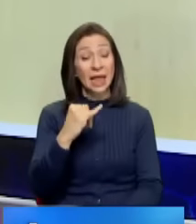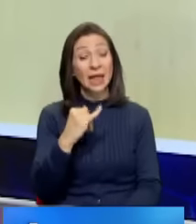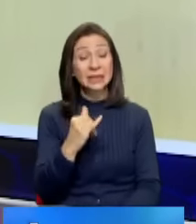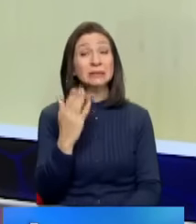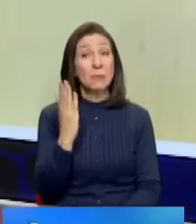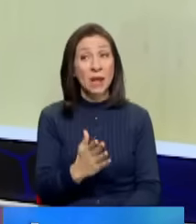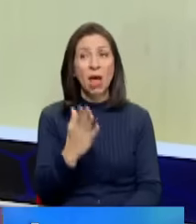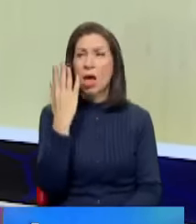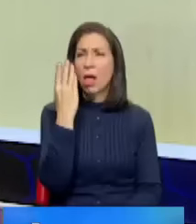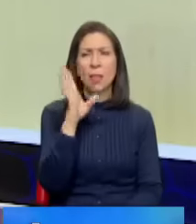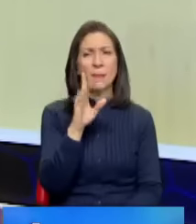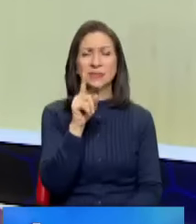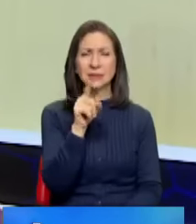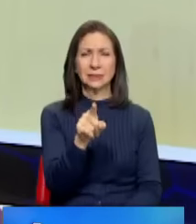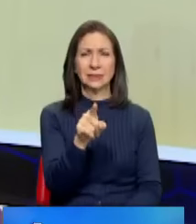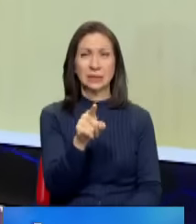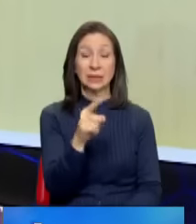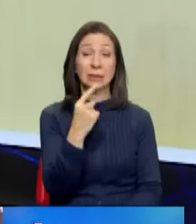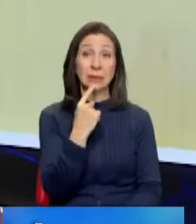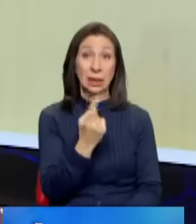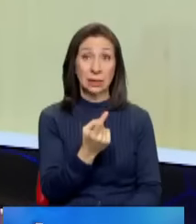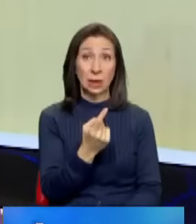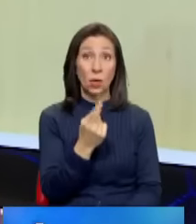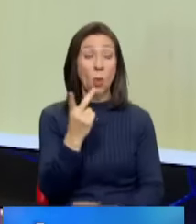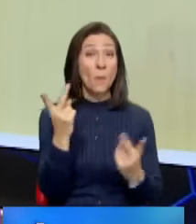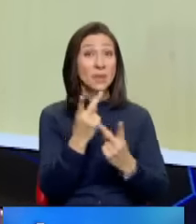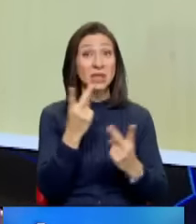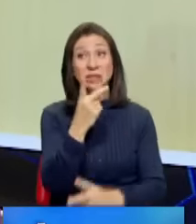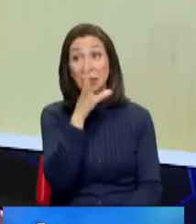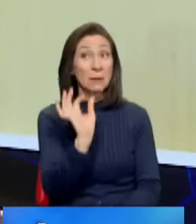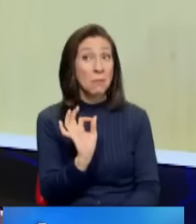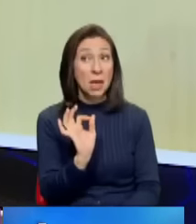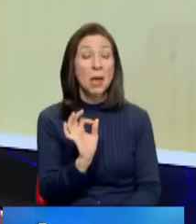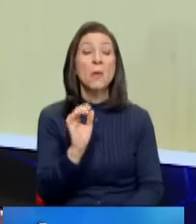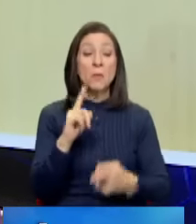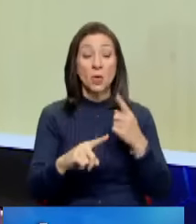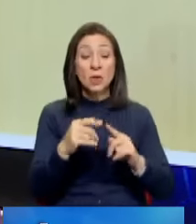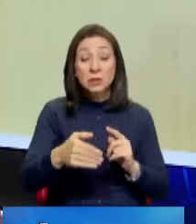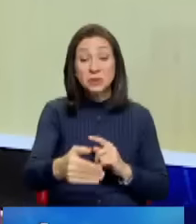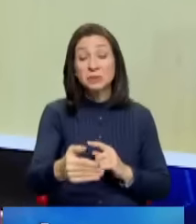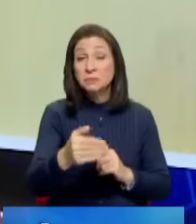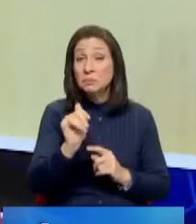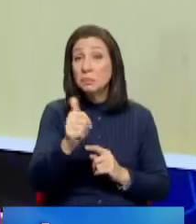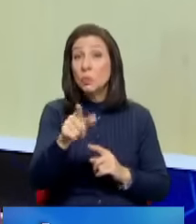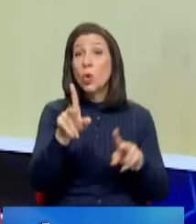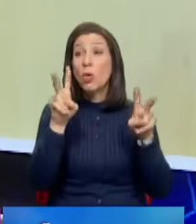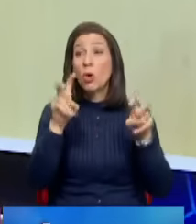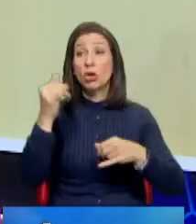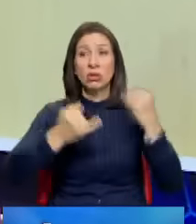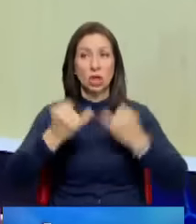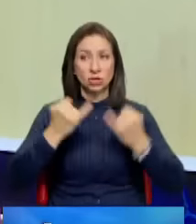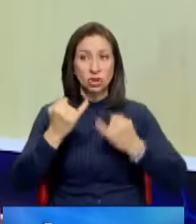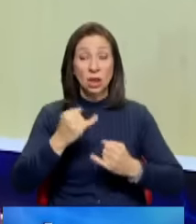bile anlamaz sizi" dendi. O mesajlar kimeydi? Siyaset belli ki önümüzdeki günlerde bu konuyu